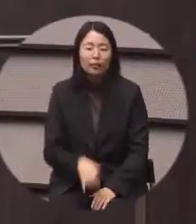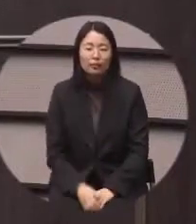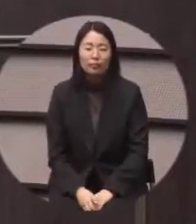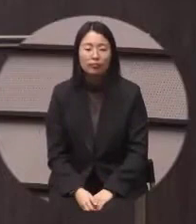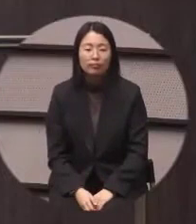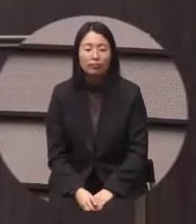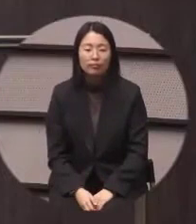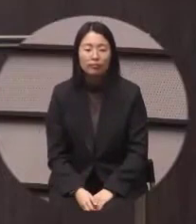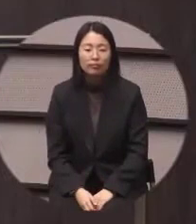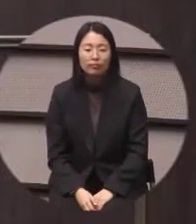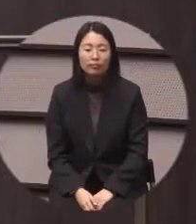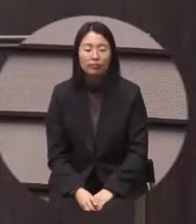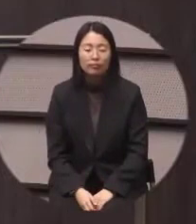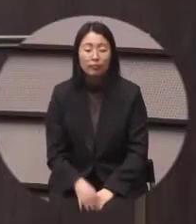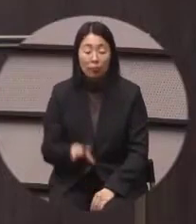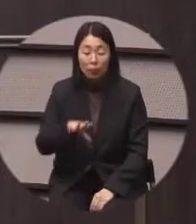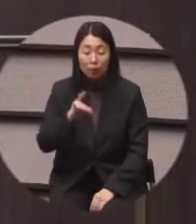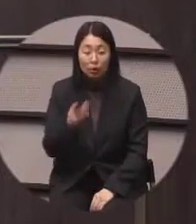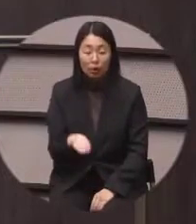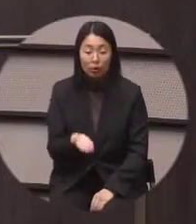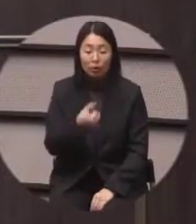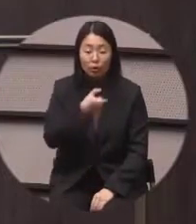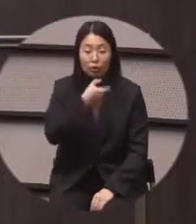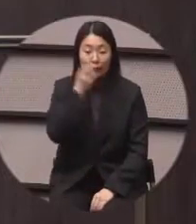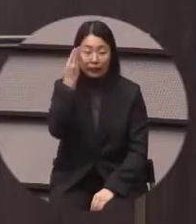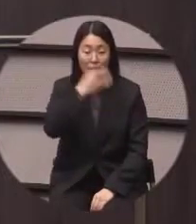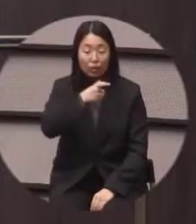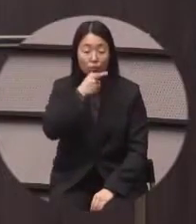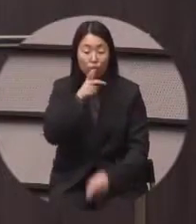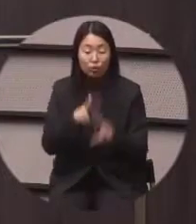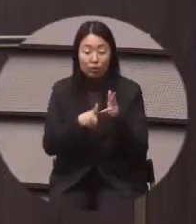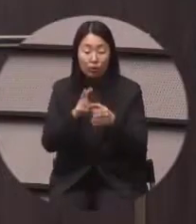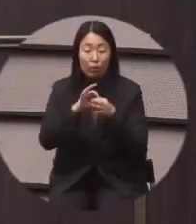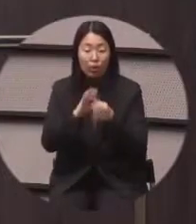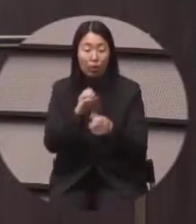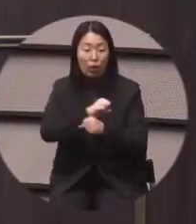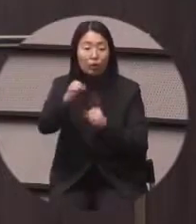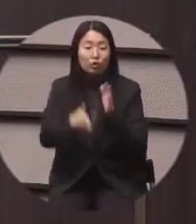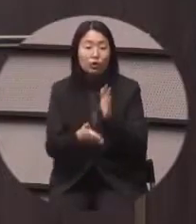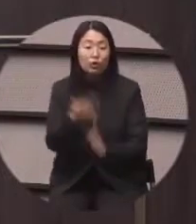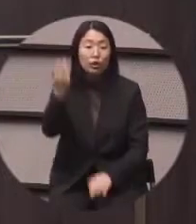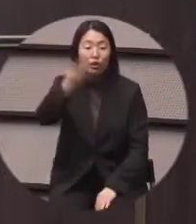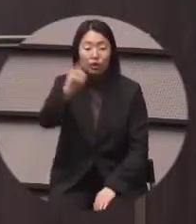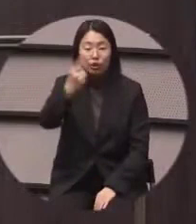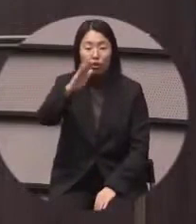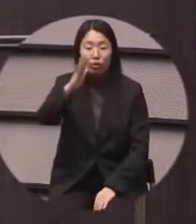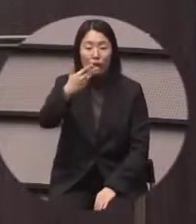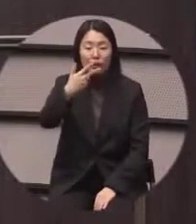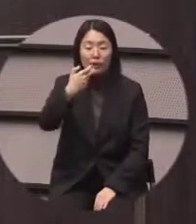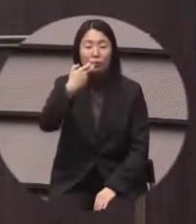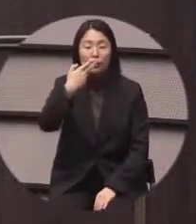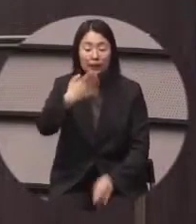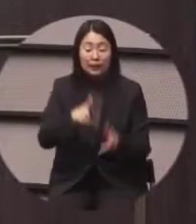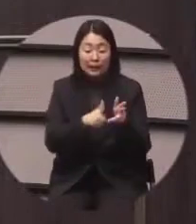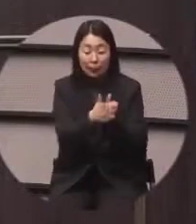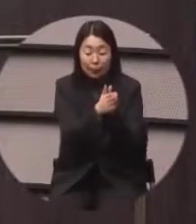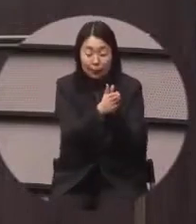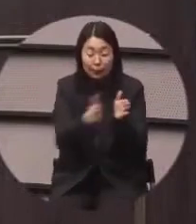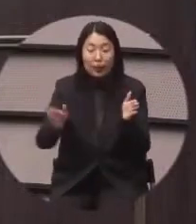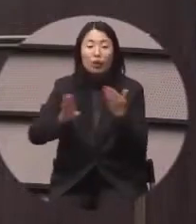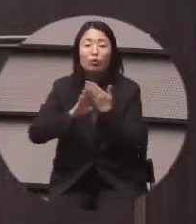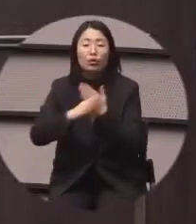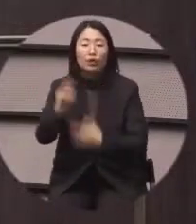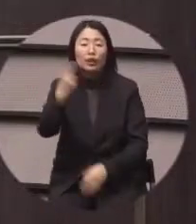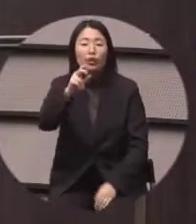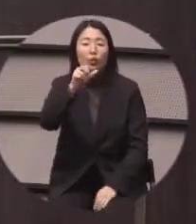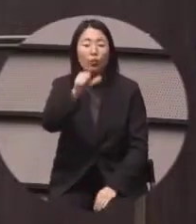우선 상수도 사업과 관련하여 광주시가 1977년 11월 사업 개시 이후